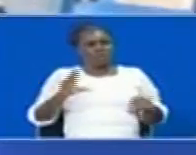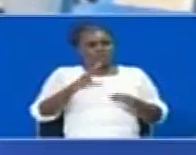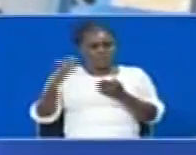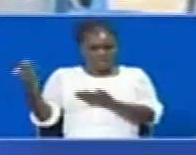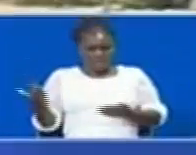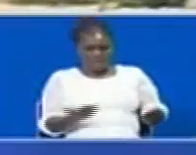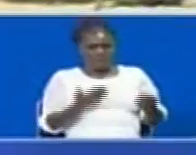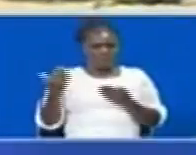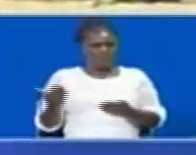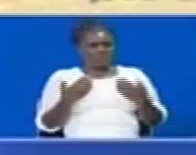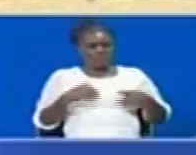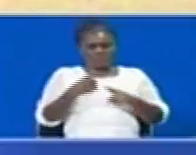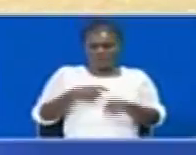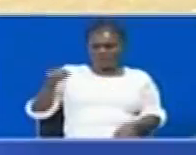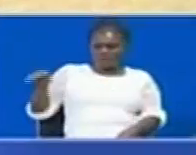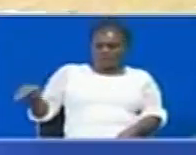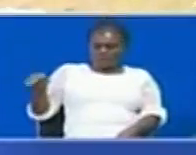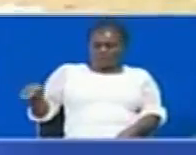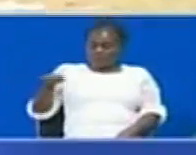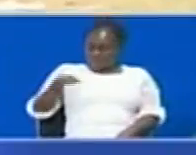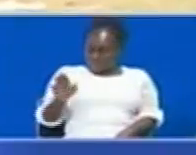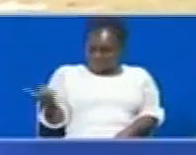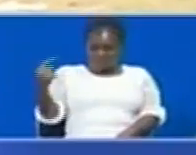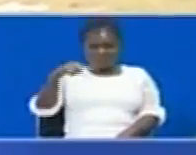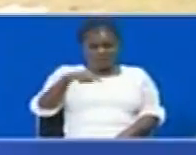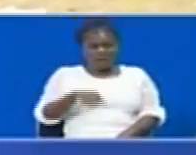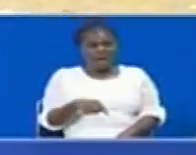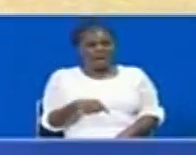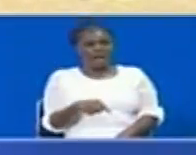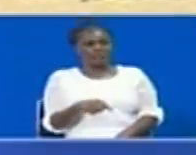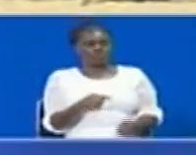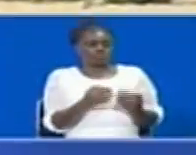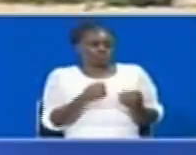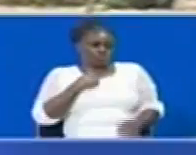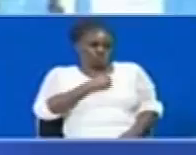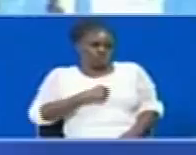na marafiki kuanzia asubuhi ambao wamekuja kumfariji hapa.